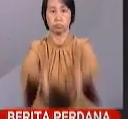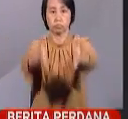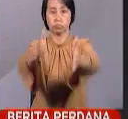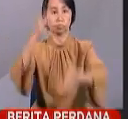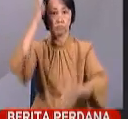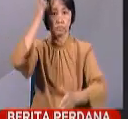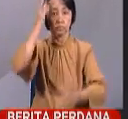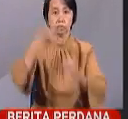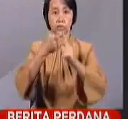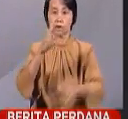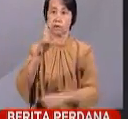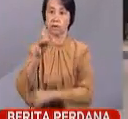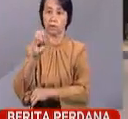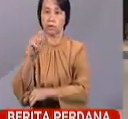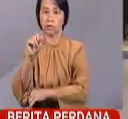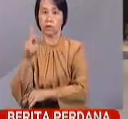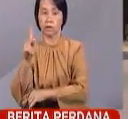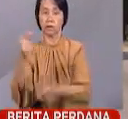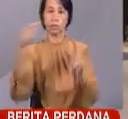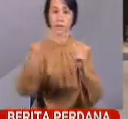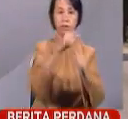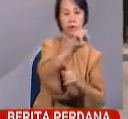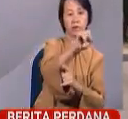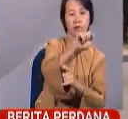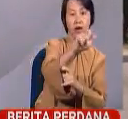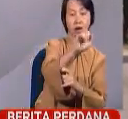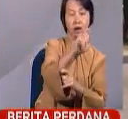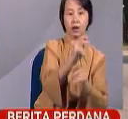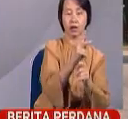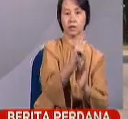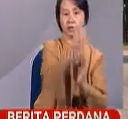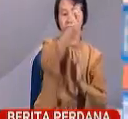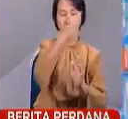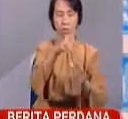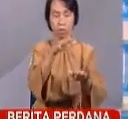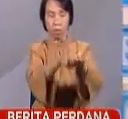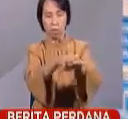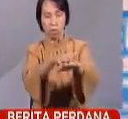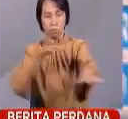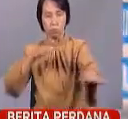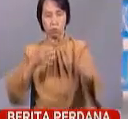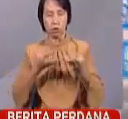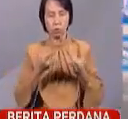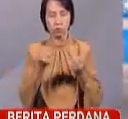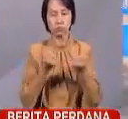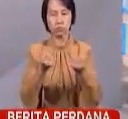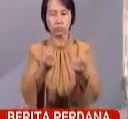Persekutuan dari Dengkil menuju ke Salak Tinggi mendapati pergerakan trafik lancar.